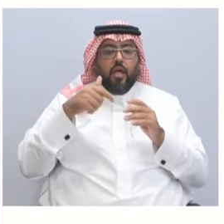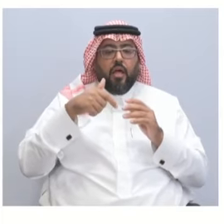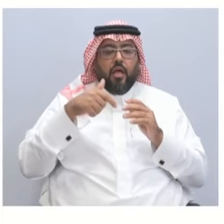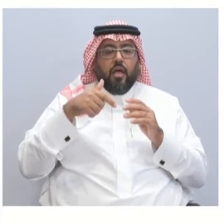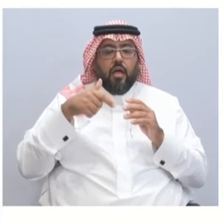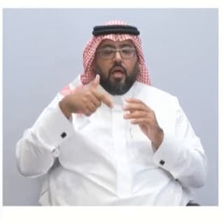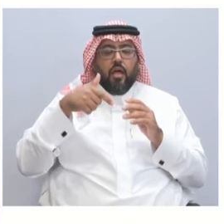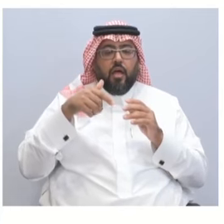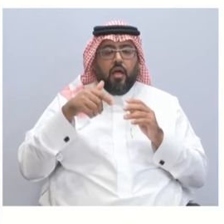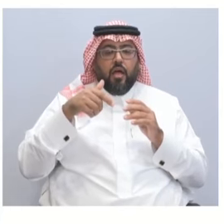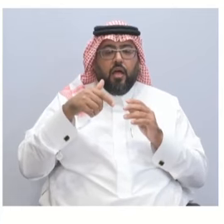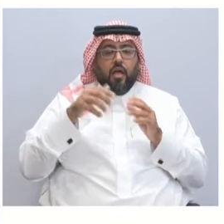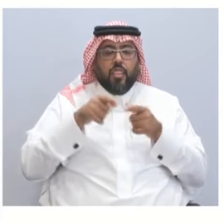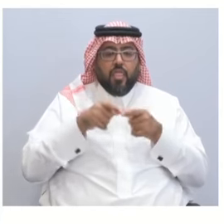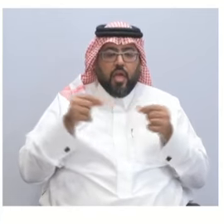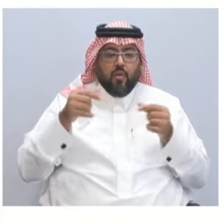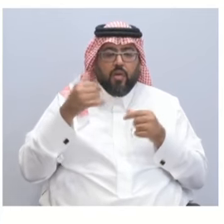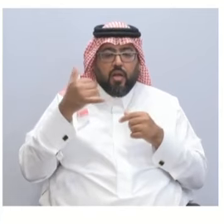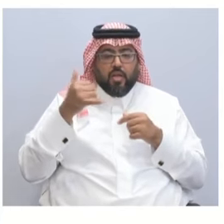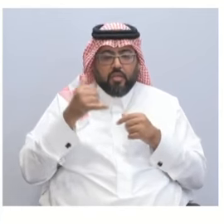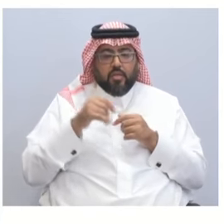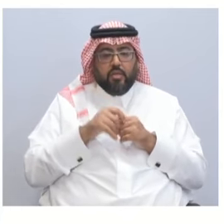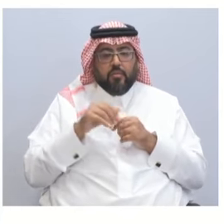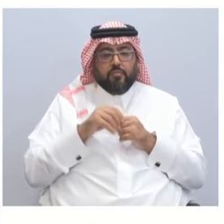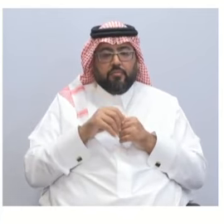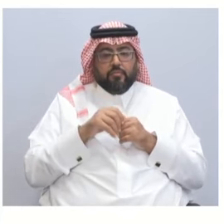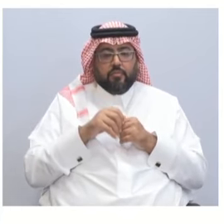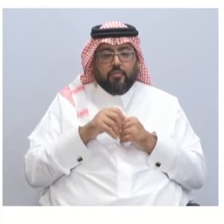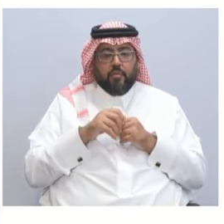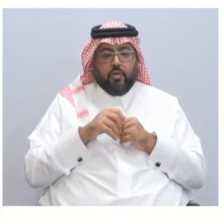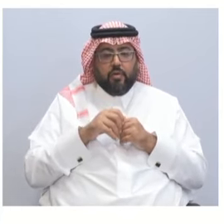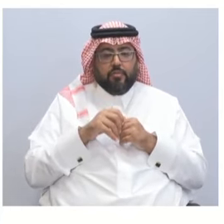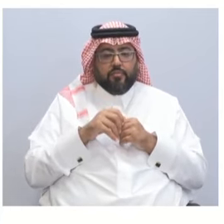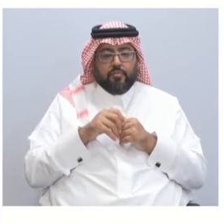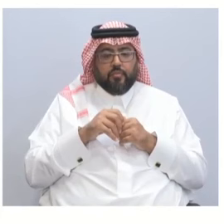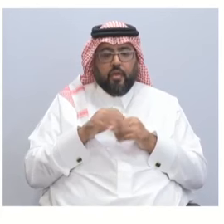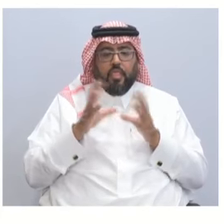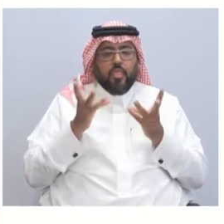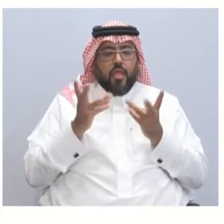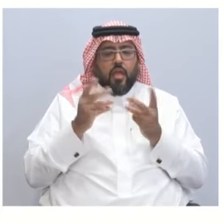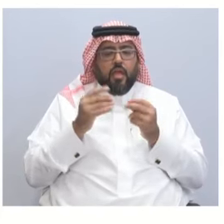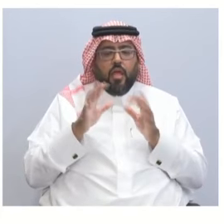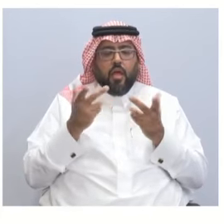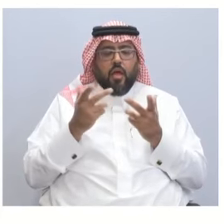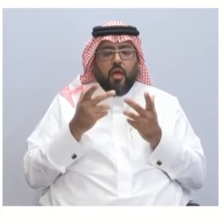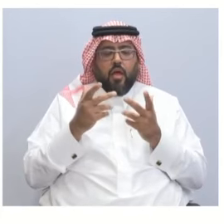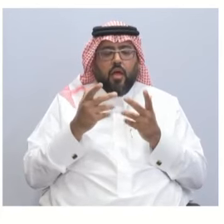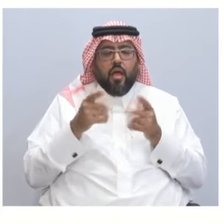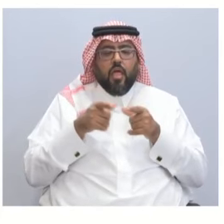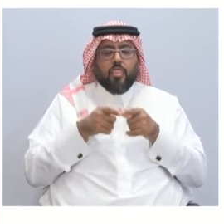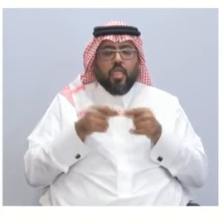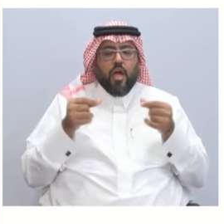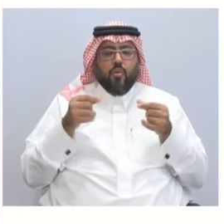الدرس اهداف الدرس ان يحدد الطالب تاريخ نشاه مجلس التعاون